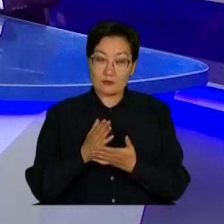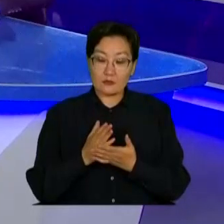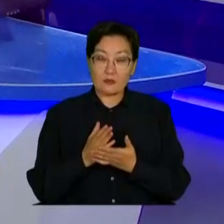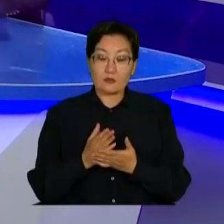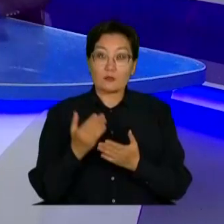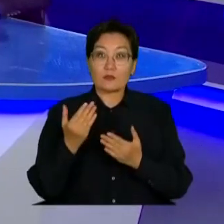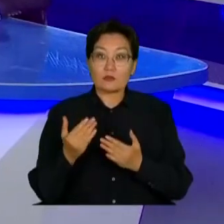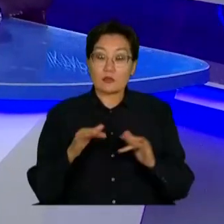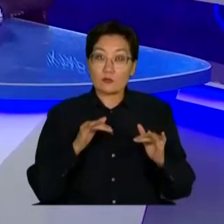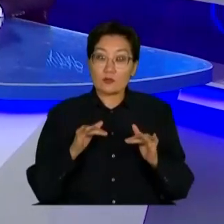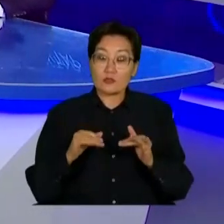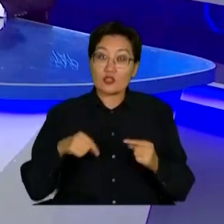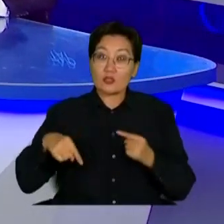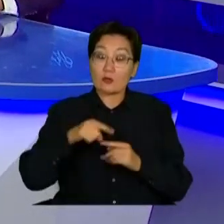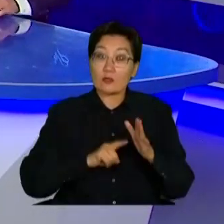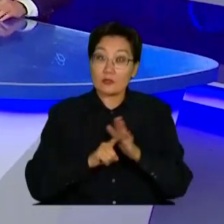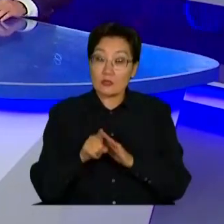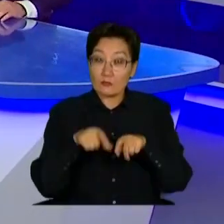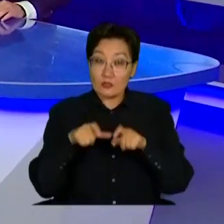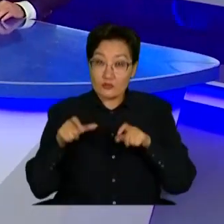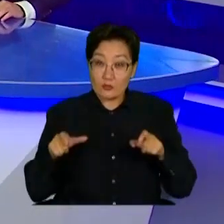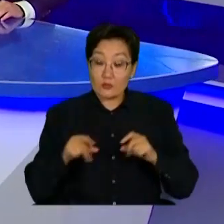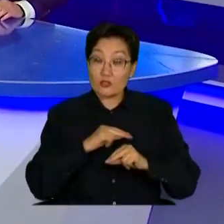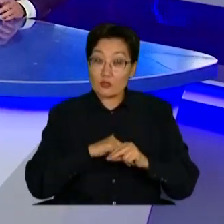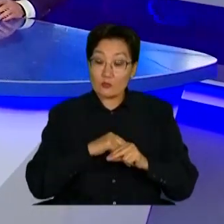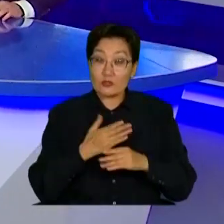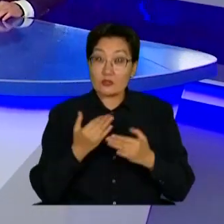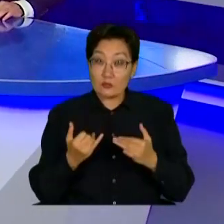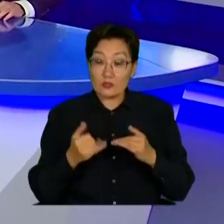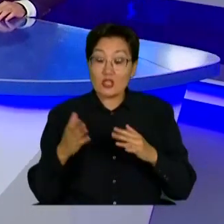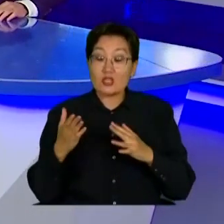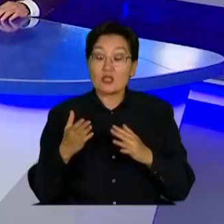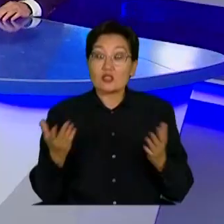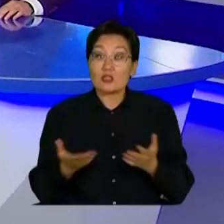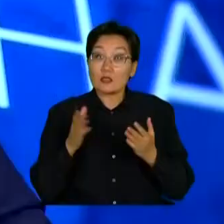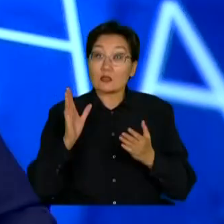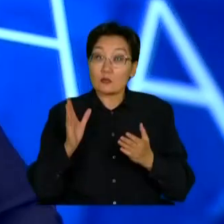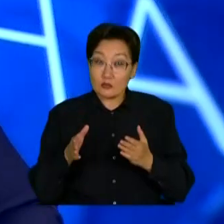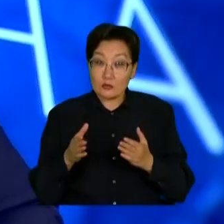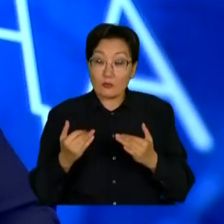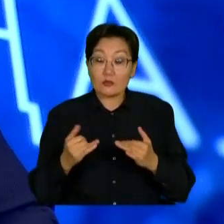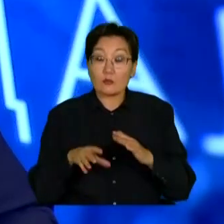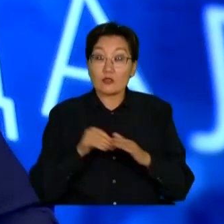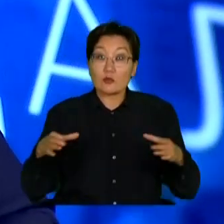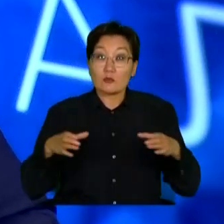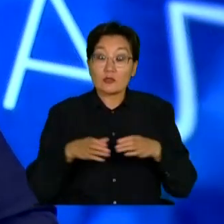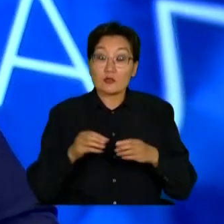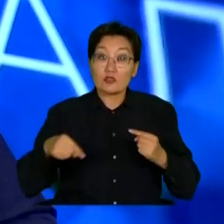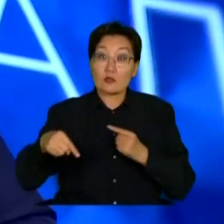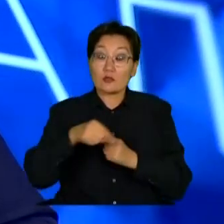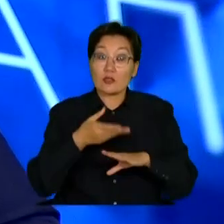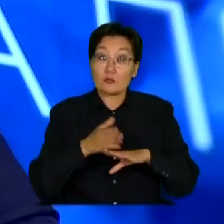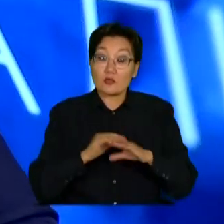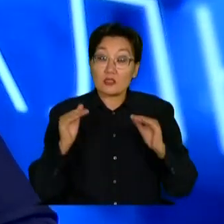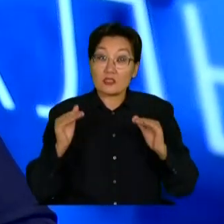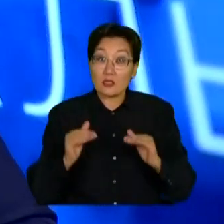Істің көзін тауып, кәсібін дөңгелетіп отырған азаматтардың жұмысы бұдан былай жеңілдетіледі. Бүгін мәжілісмендер бизнеске түсетін